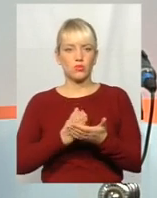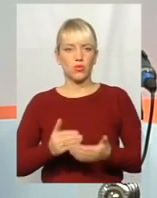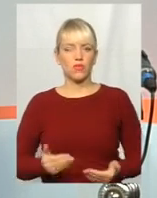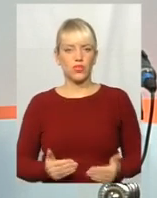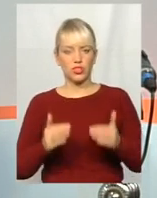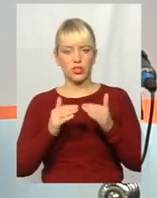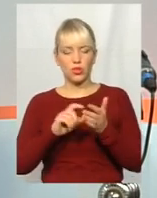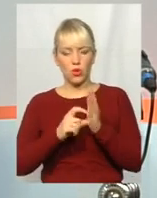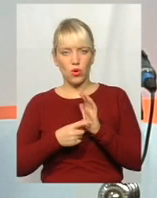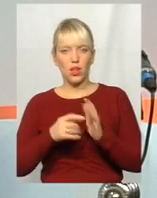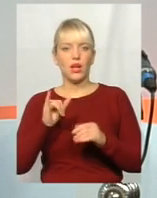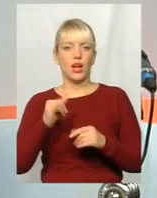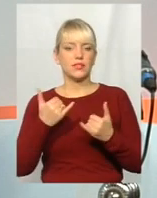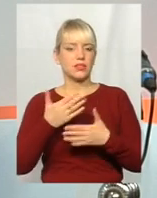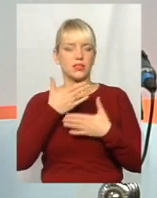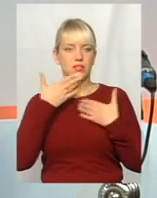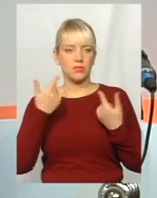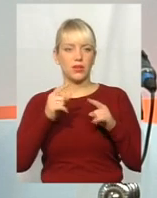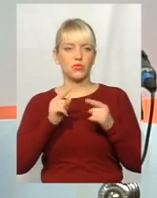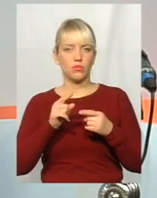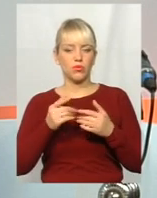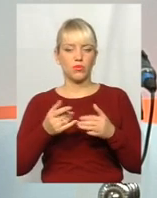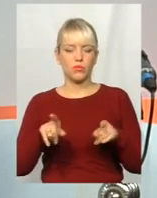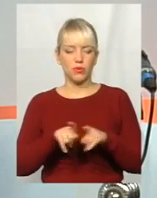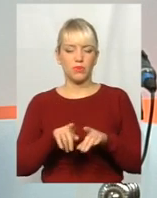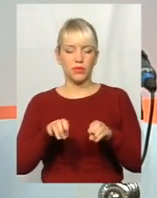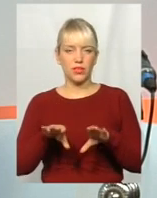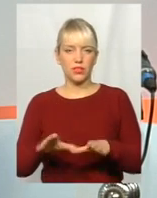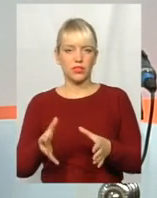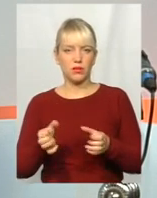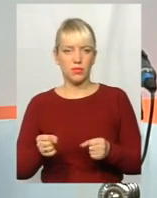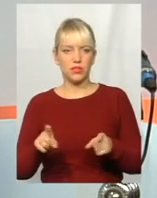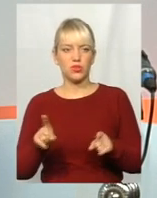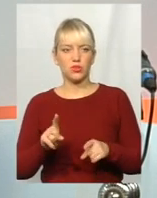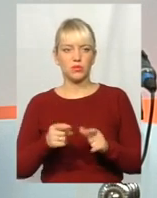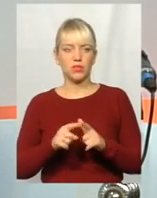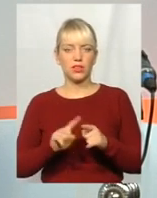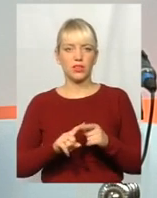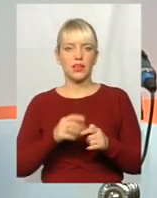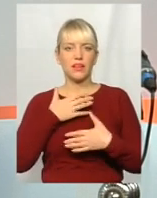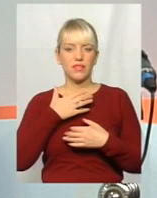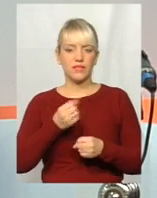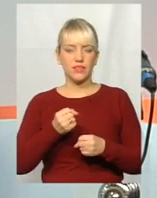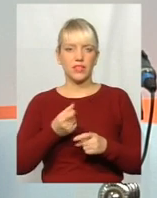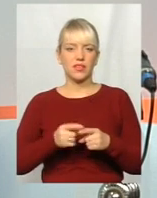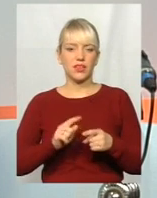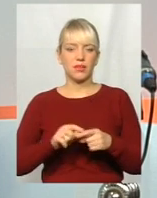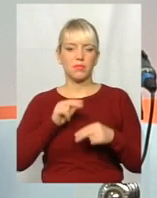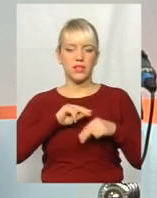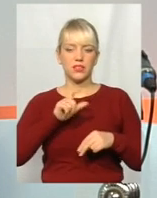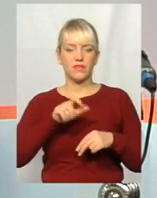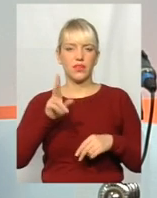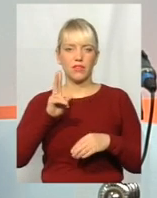інтенсивним, зараз немає. Тому були прийняті рішення таких от дефіцитних працівників, трактористів,